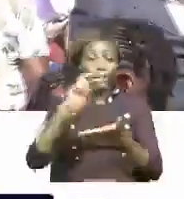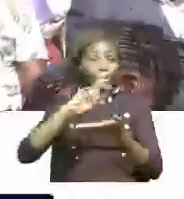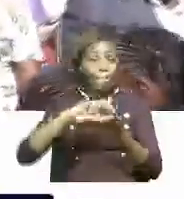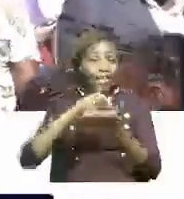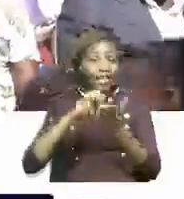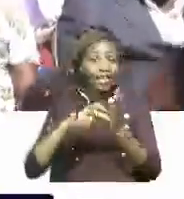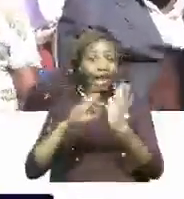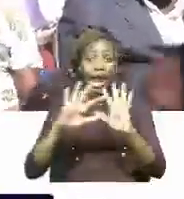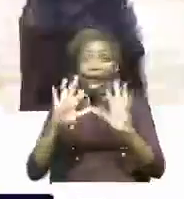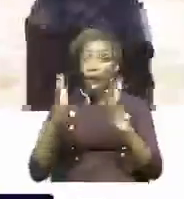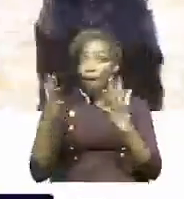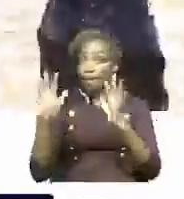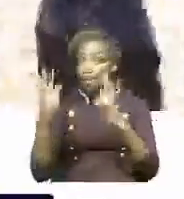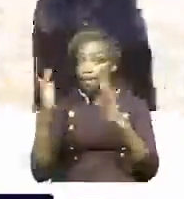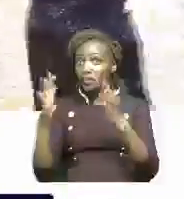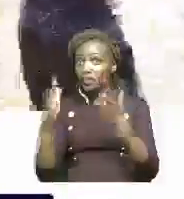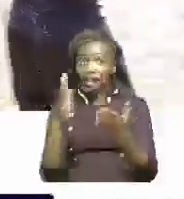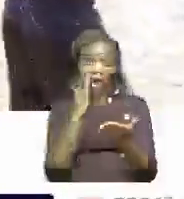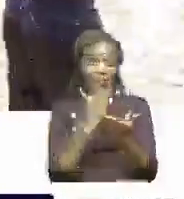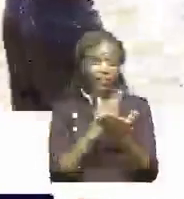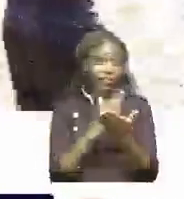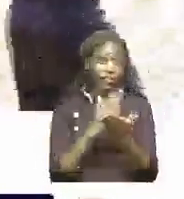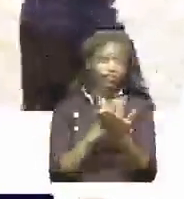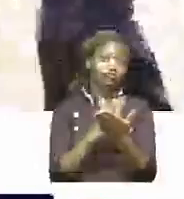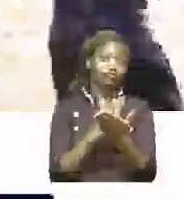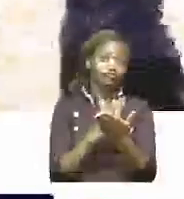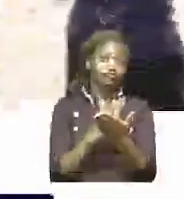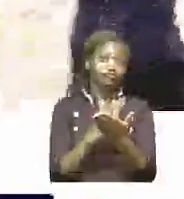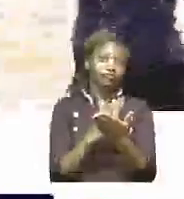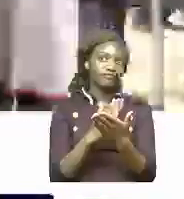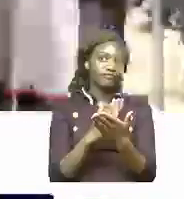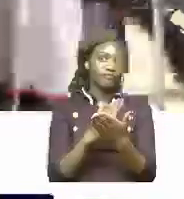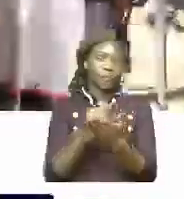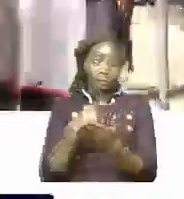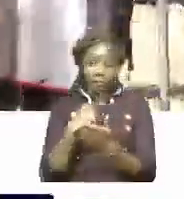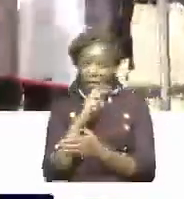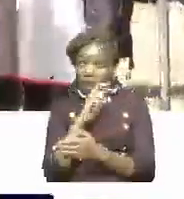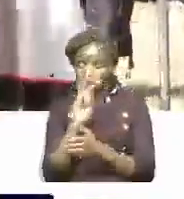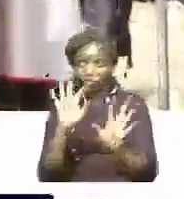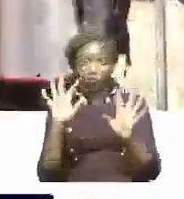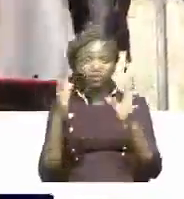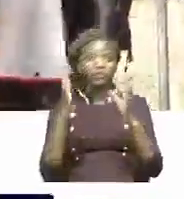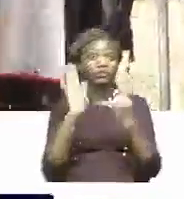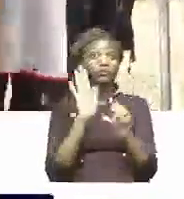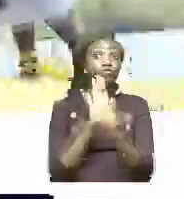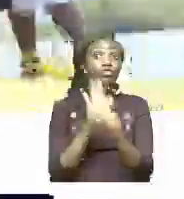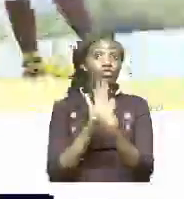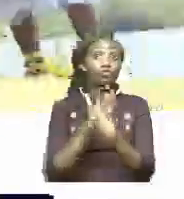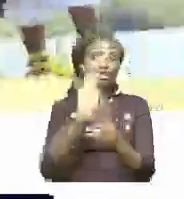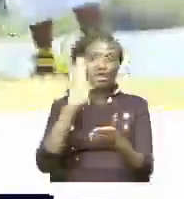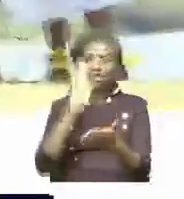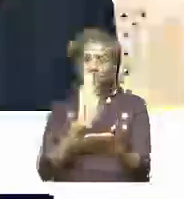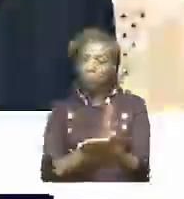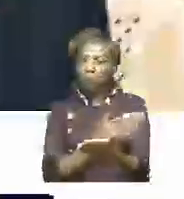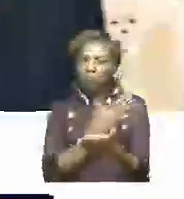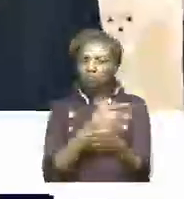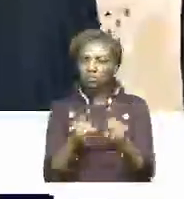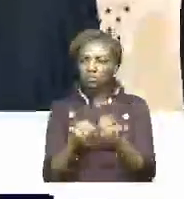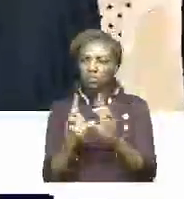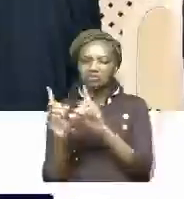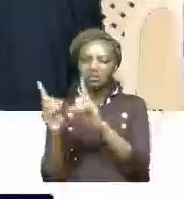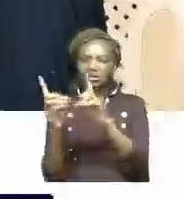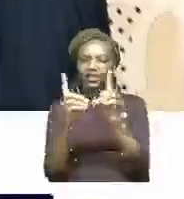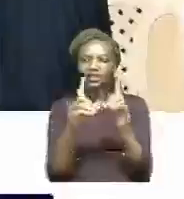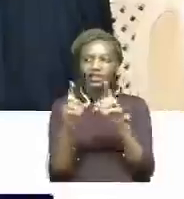furaha, na kwa kweli hilo lilidhirika kutokana na shamra shamra zake kutoka nyimbo, densi na pia wageni